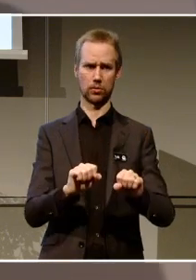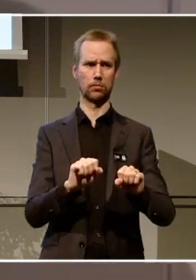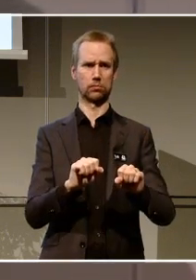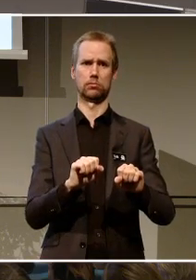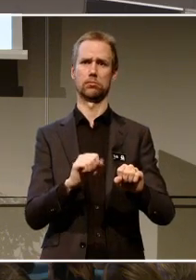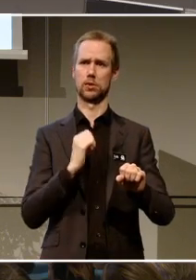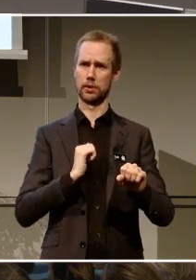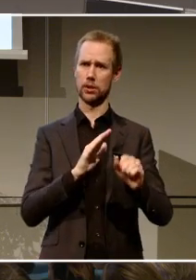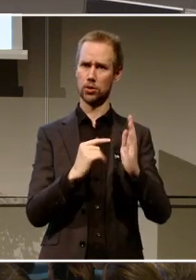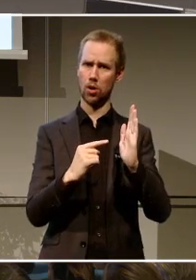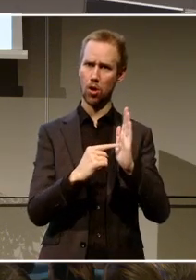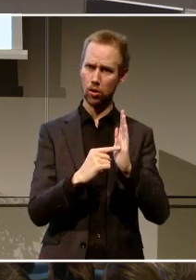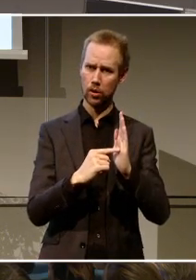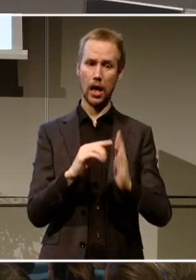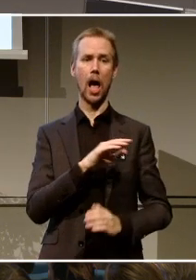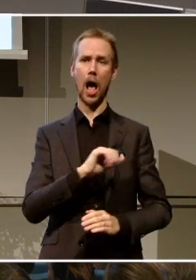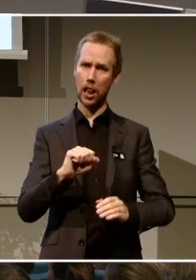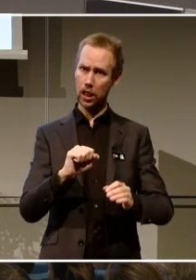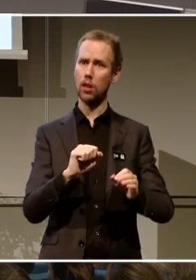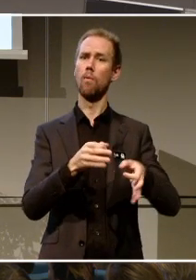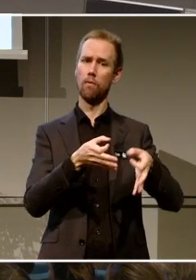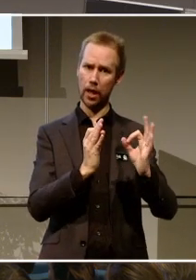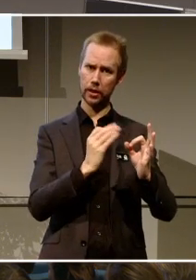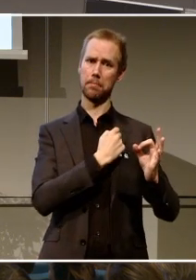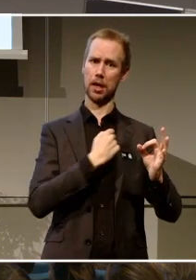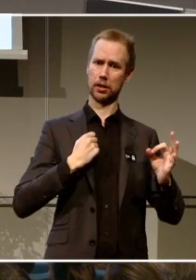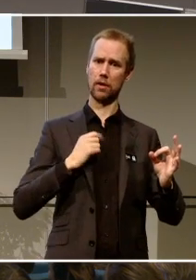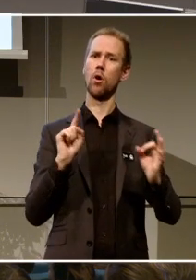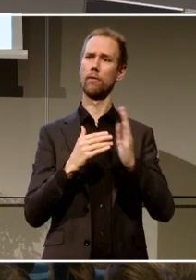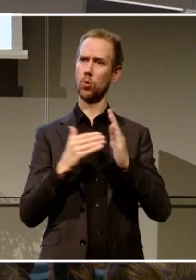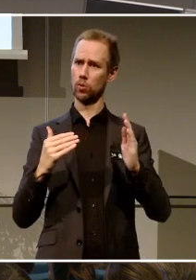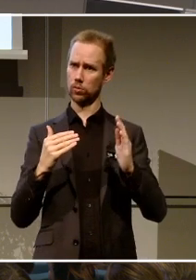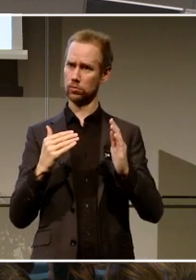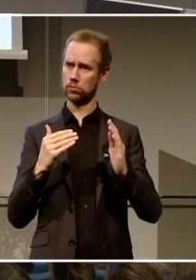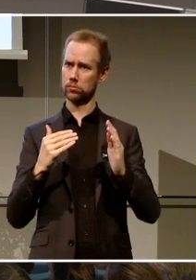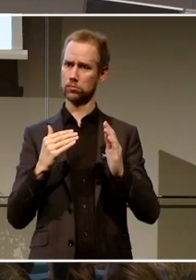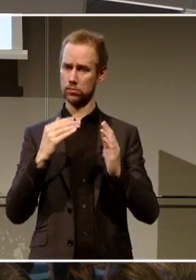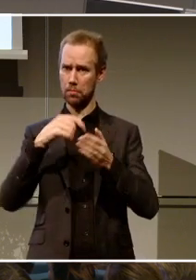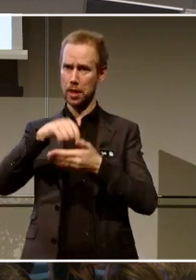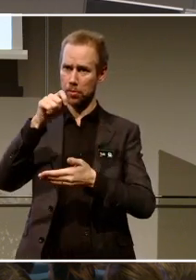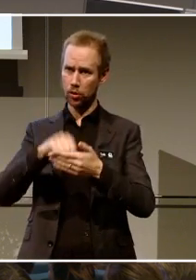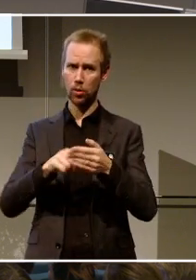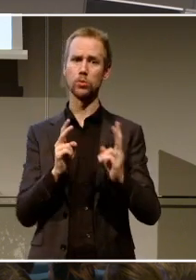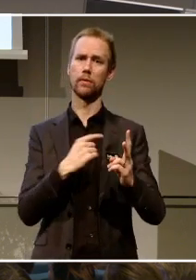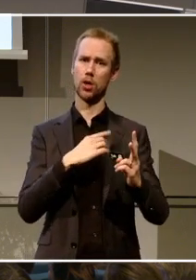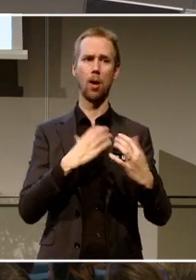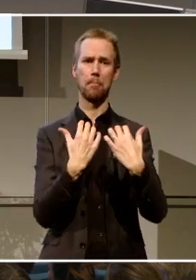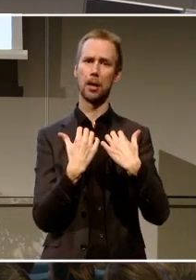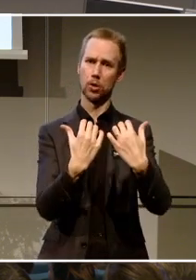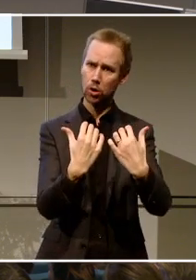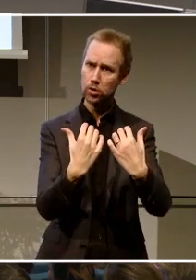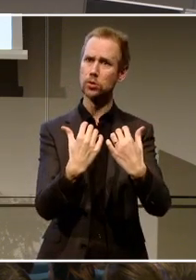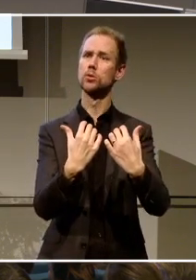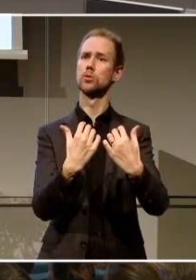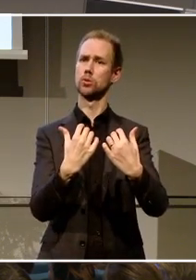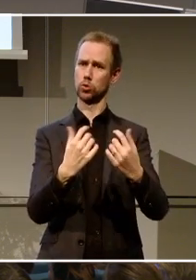regeringsform. All offentlig makt utgår ifrån folket. Och så fortsätter en liten harang att vi har ett parlamentariskt styrelseskick. Vilket man i och för sig just